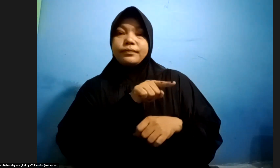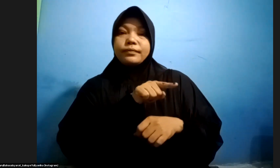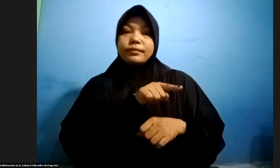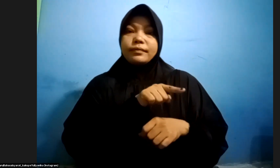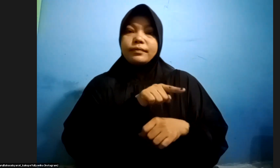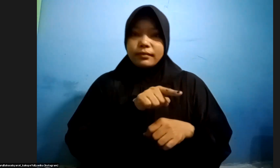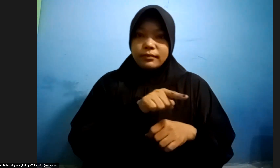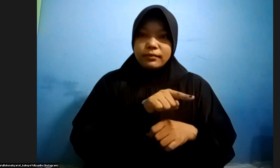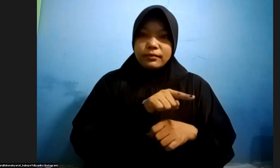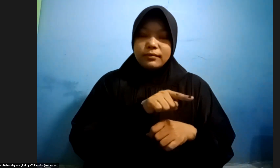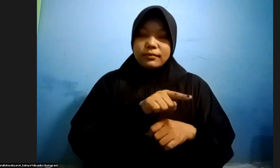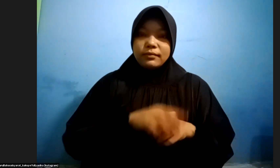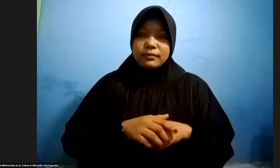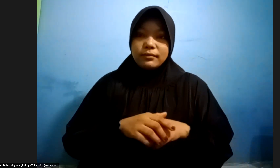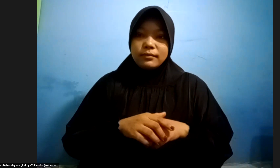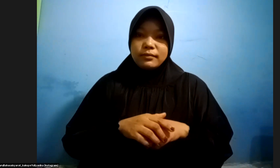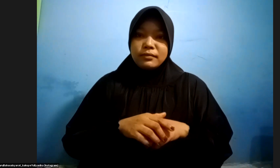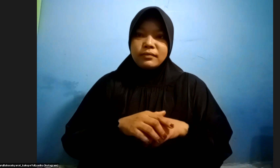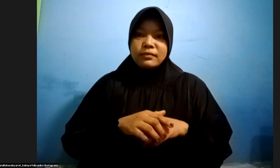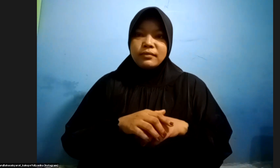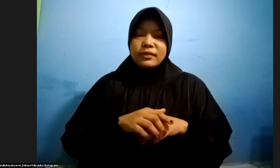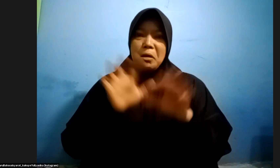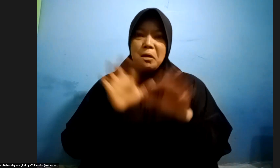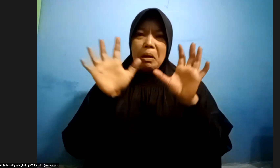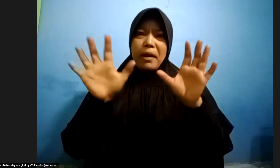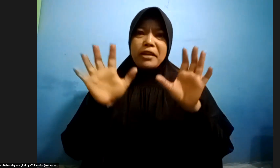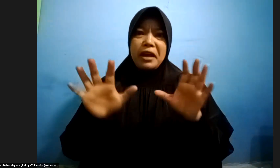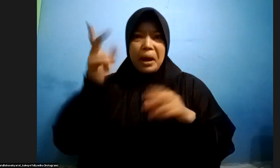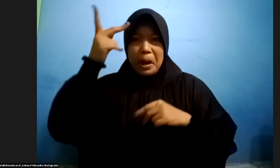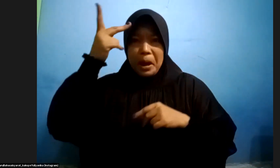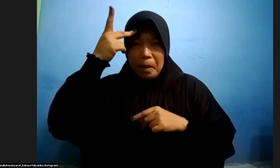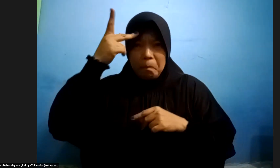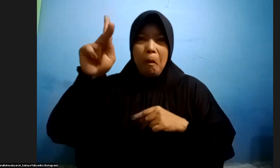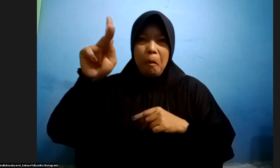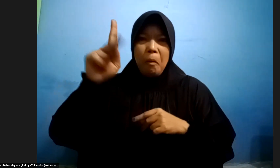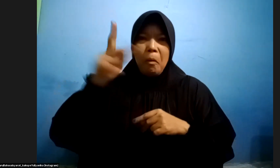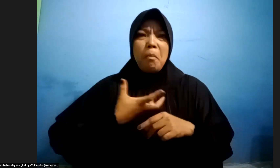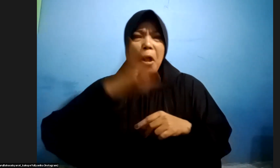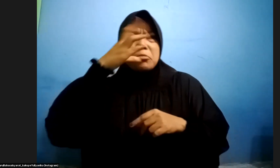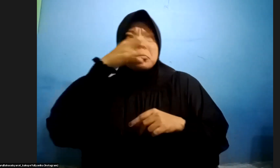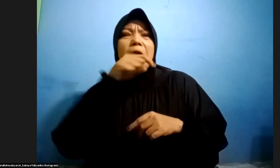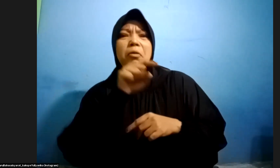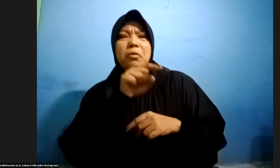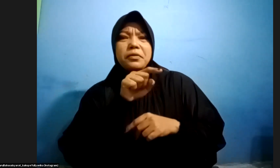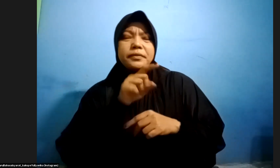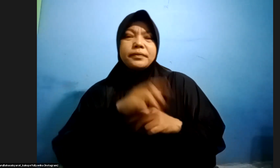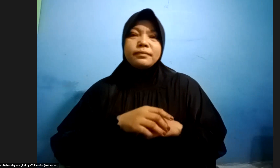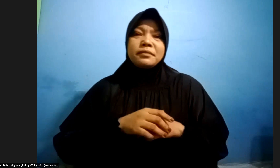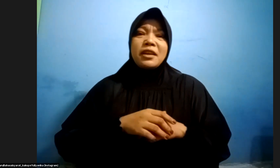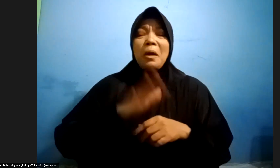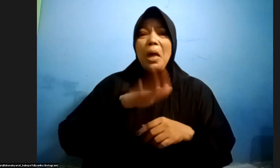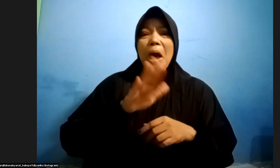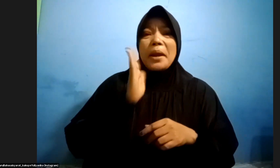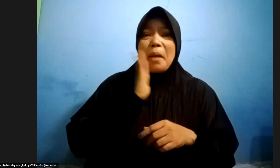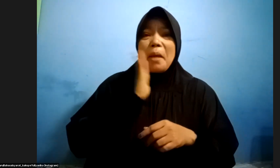Ini banyak yang kepo, kalau kata bahasa anak sekarang kepo, Dok. Anak milenial bilangnya,